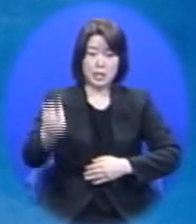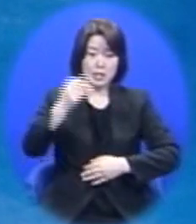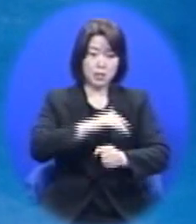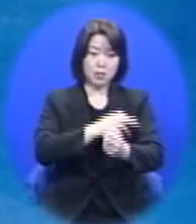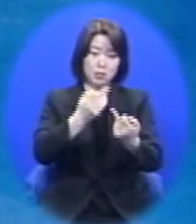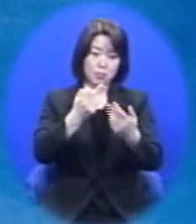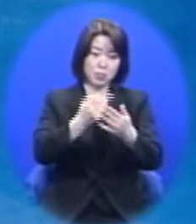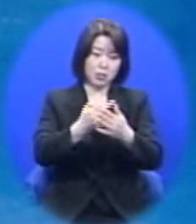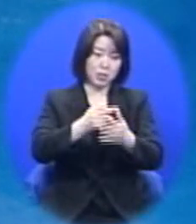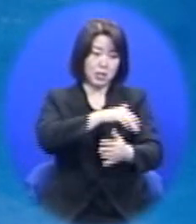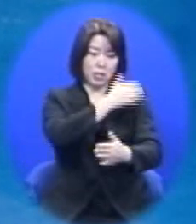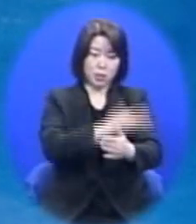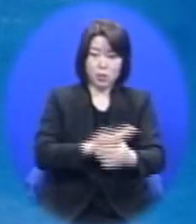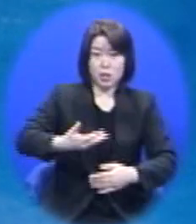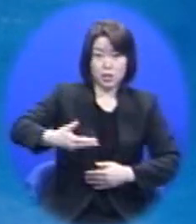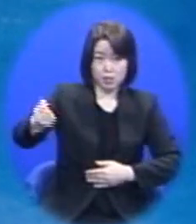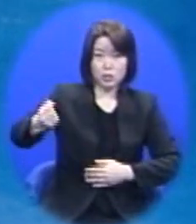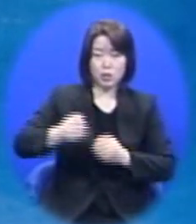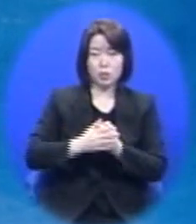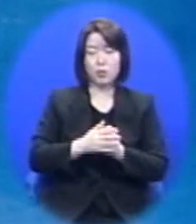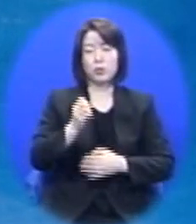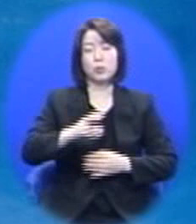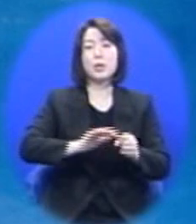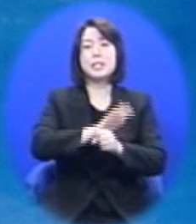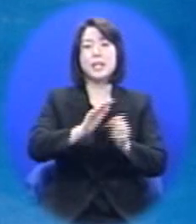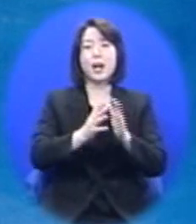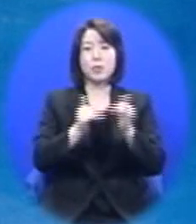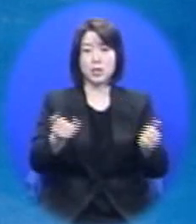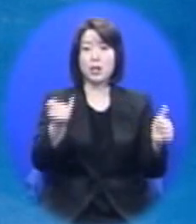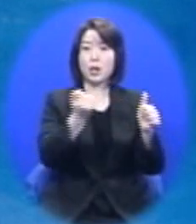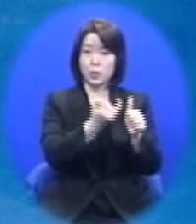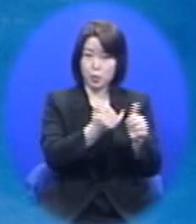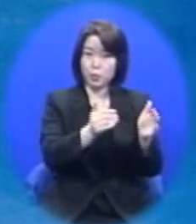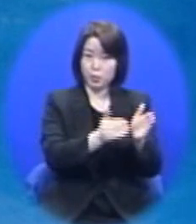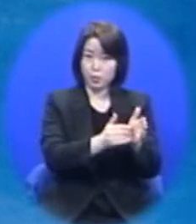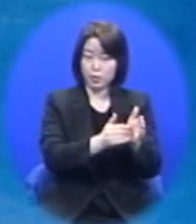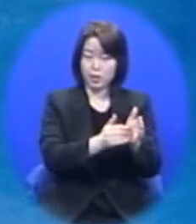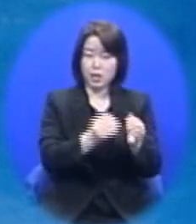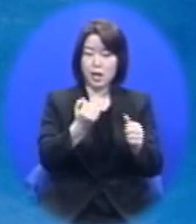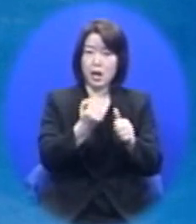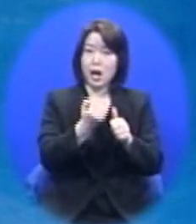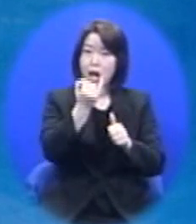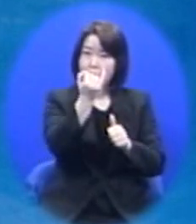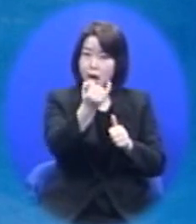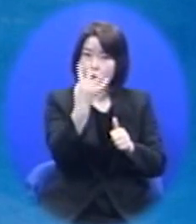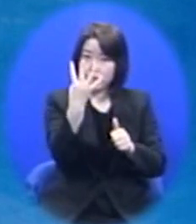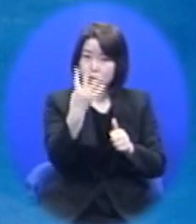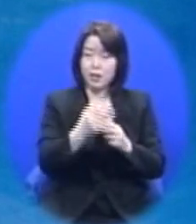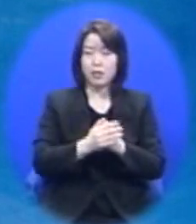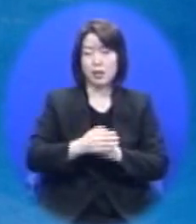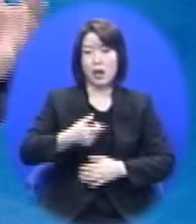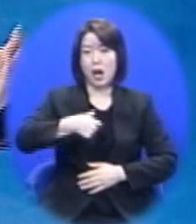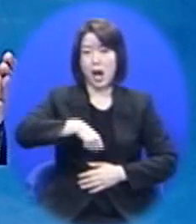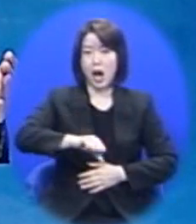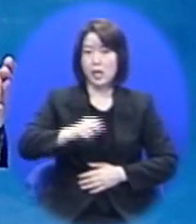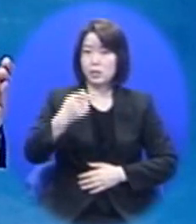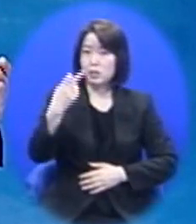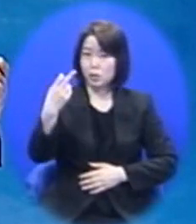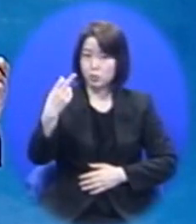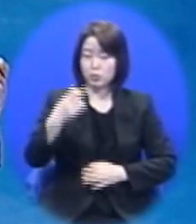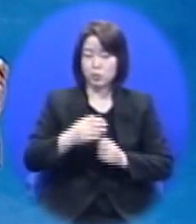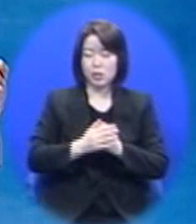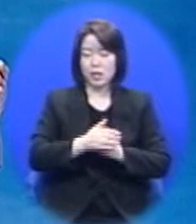뺏고, 그리고 사랑하는 사람과 결혼하고, 아내 넷에, 아들만 열둘에 큰